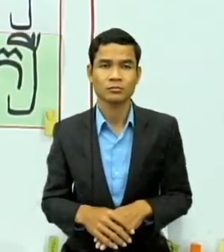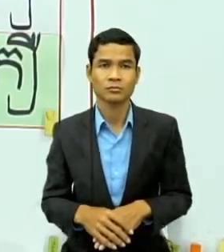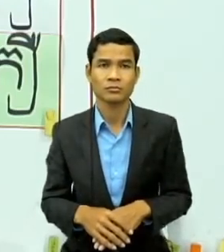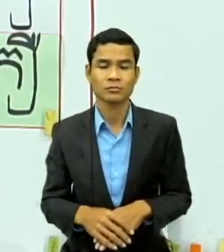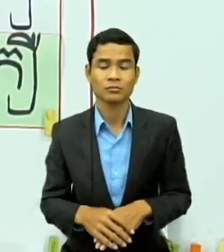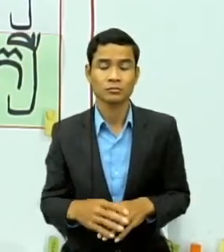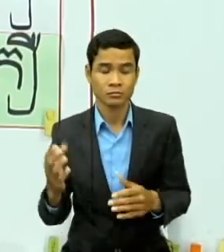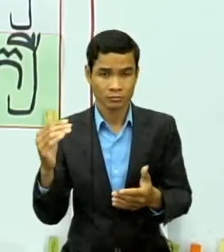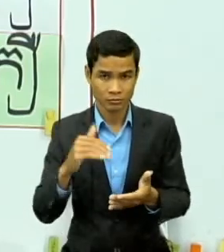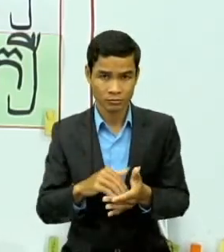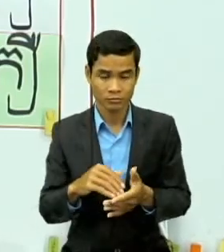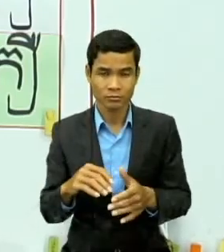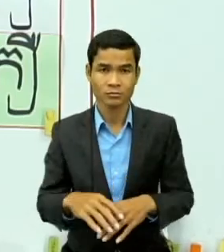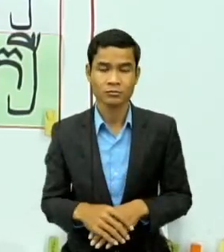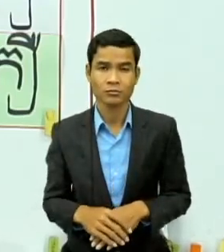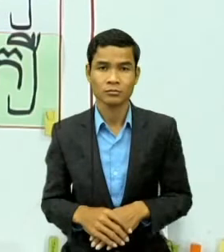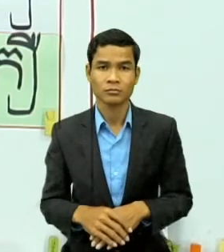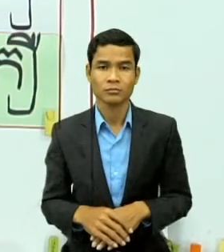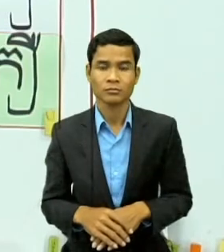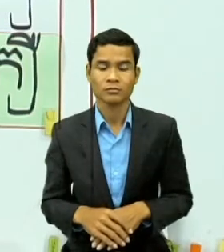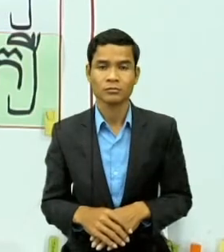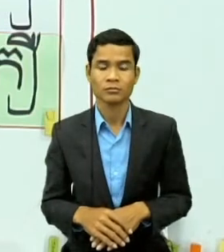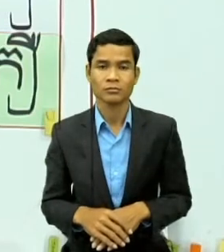ចាម្ដងទៀត